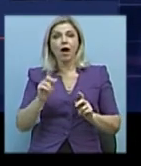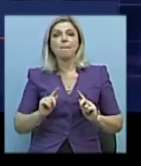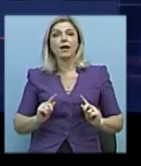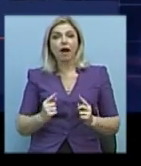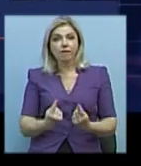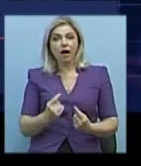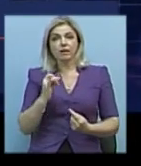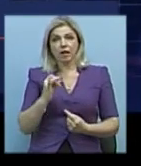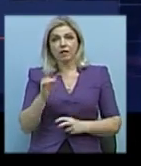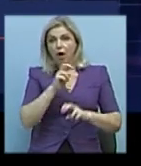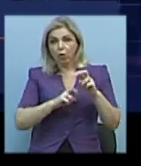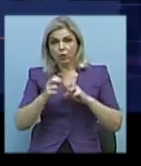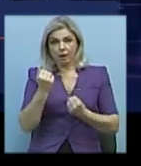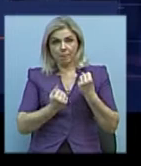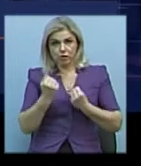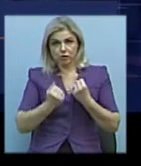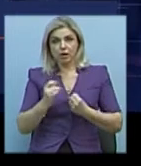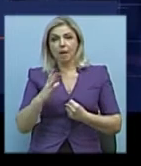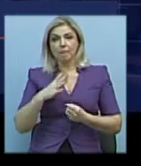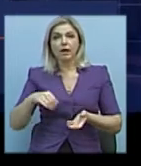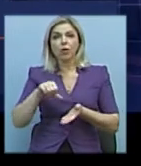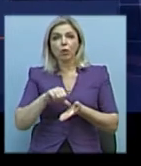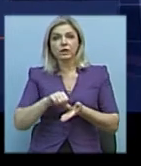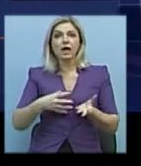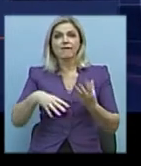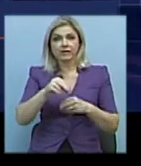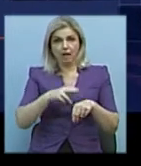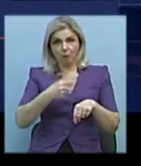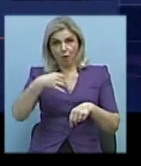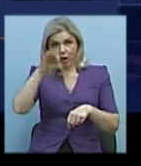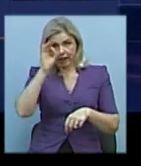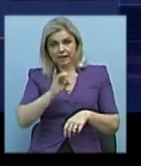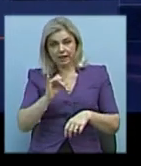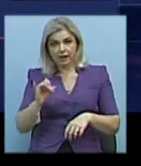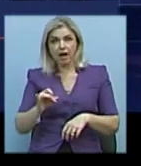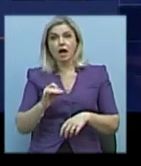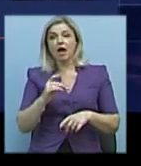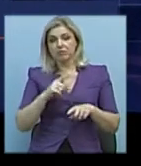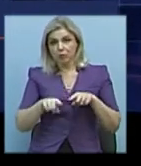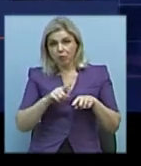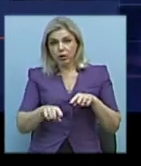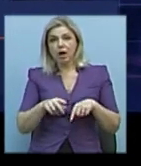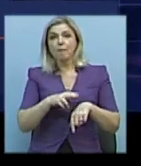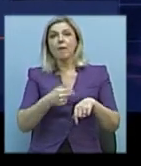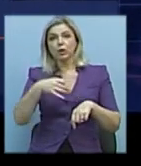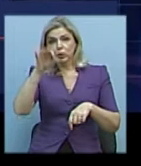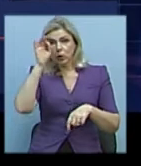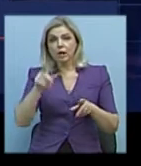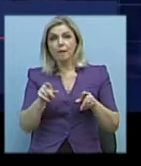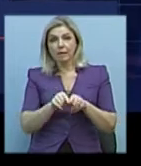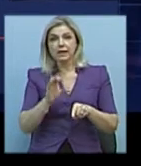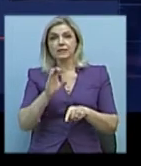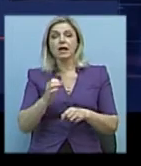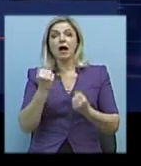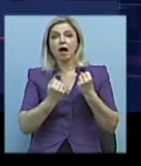розшук викраденого транспортного засобу були зорієнтовані усі наряди поліції. Вже невдовзі патрульними разом із автовласником